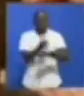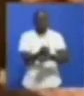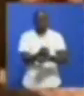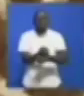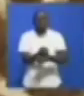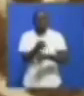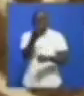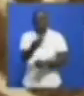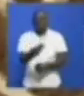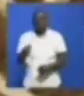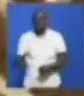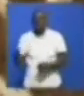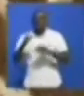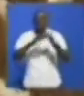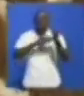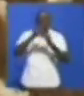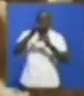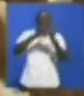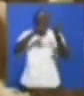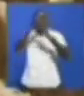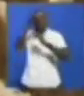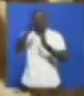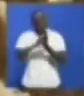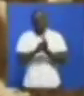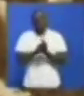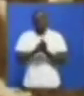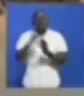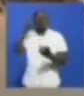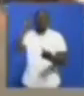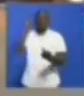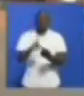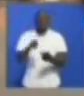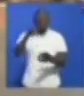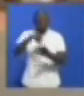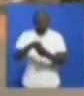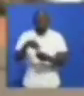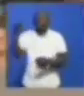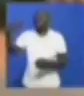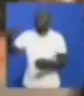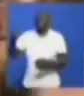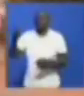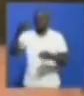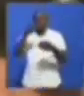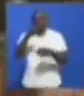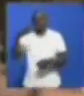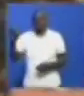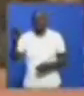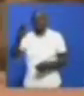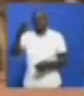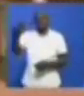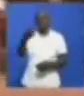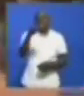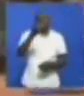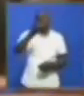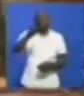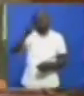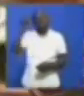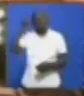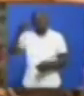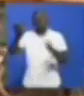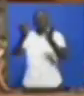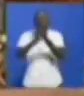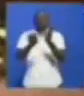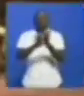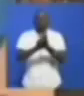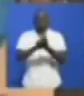un matériau de construction, qui est dans le grand ouest du Burkina. La ville de Houndé en est un